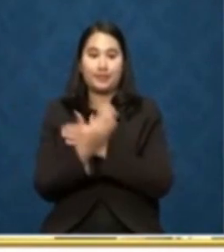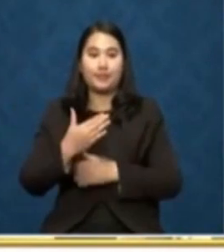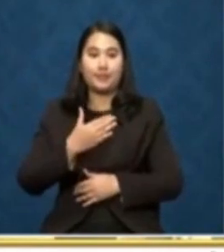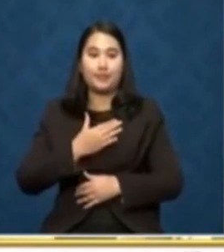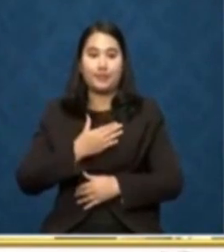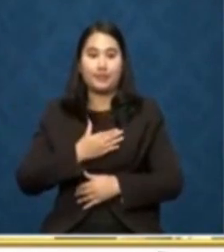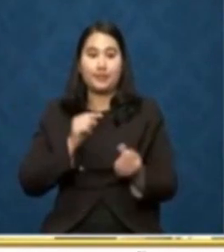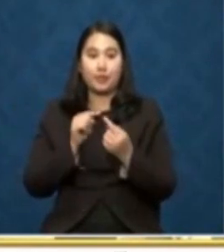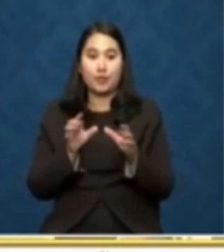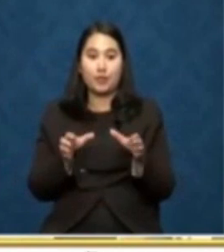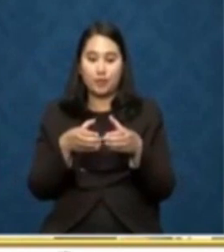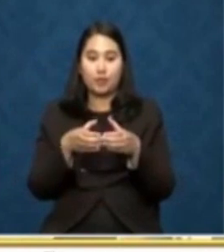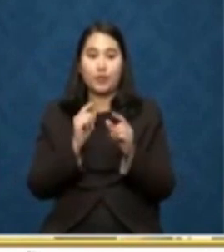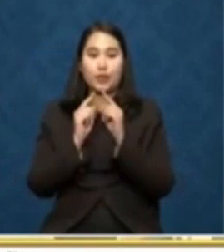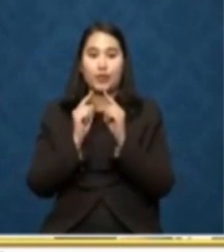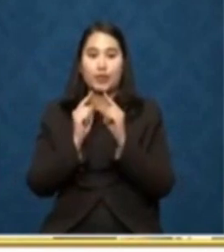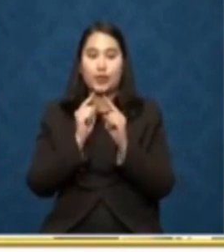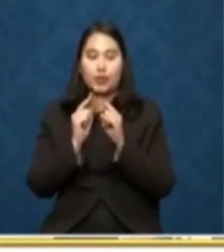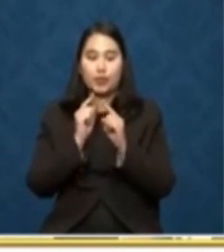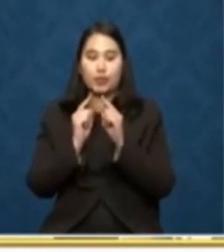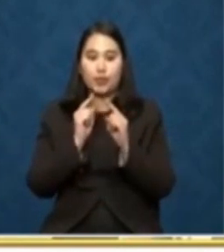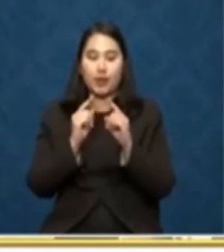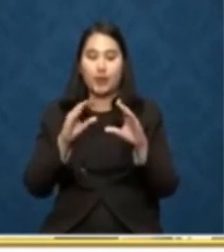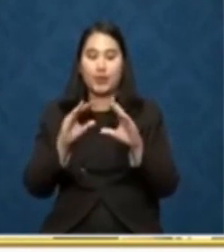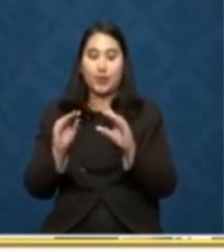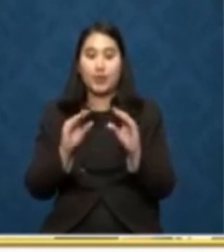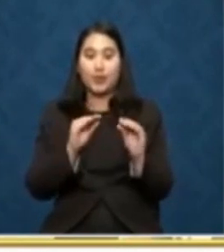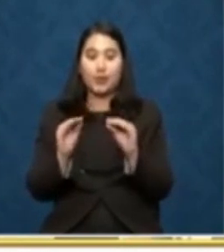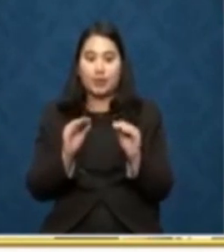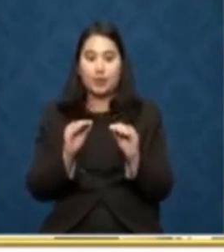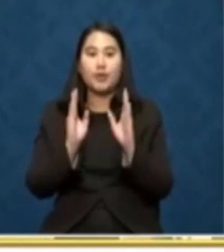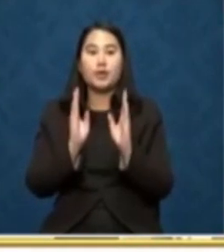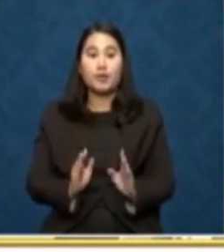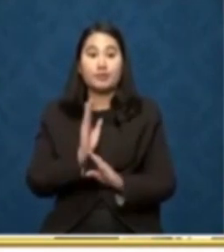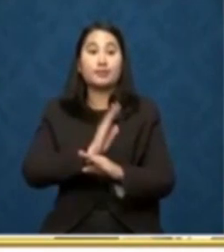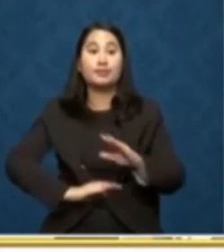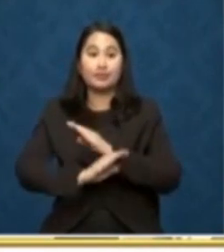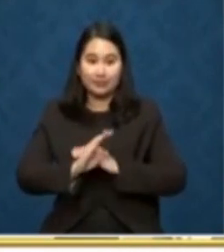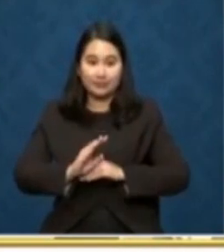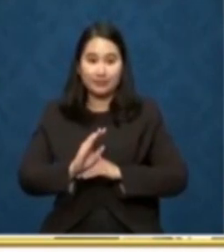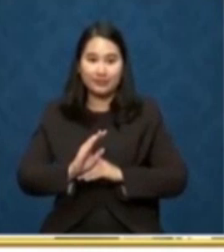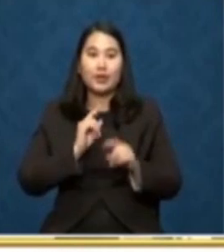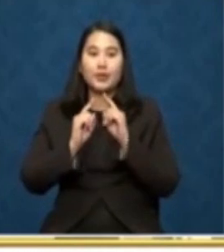ผม proportionsอยู่ในวงคุยที่มีเสียงสถ้อนจากผู้ทพิการ